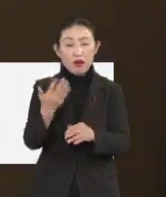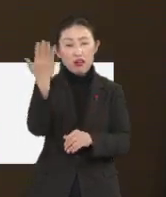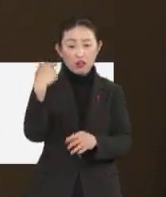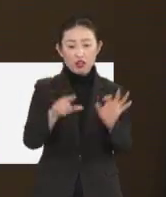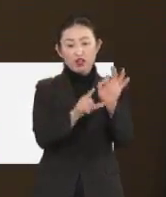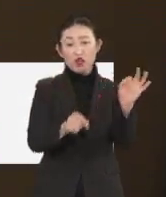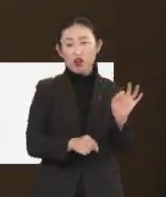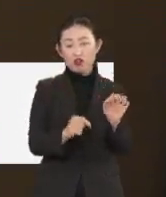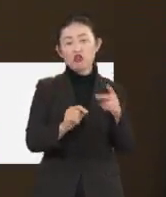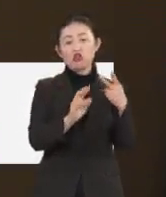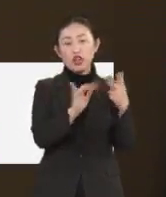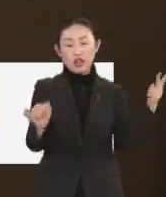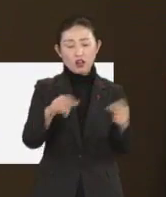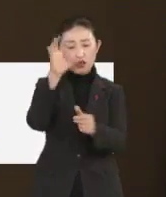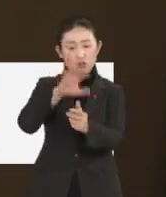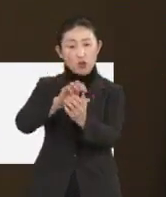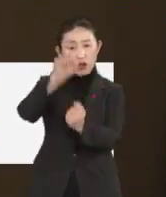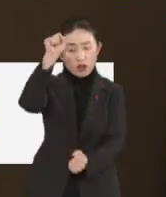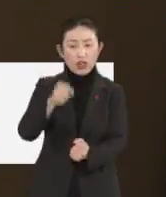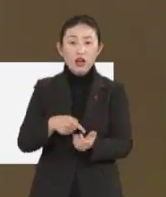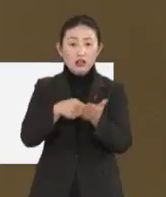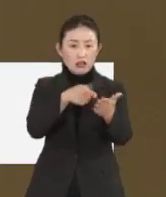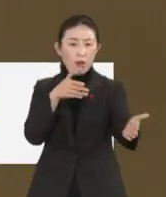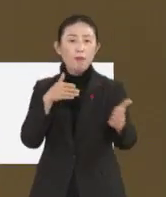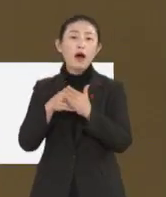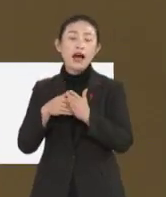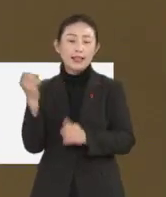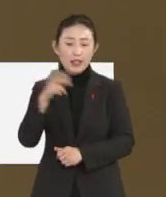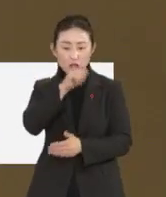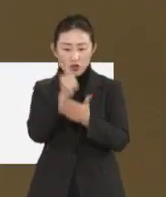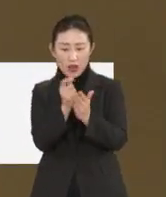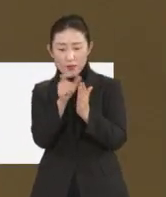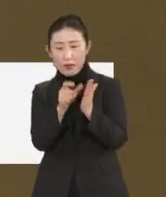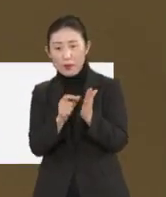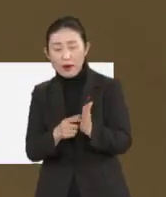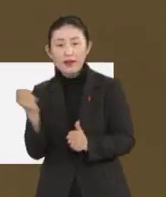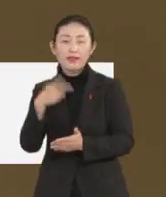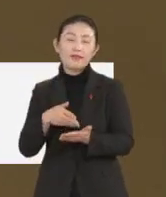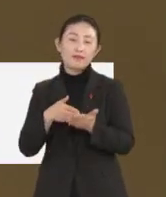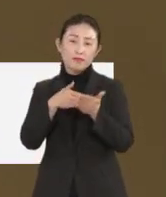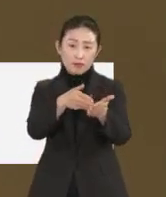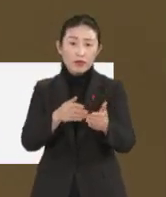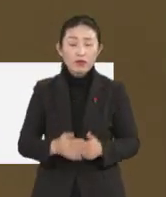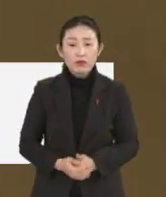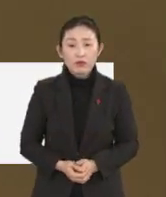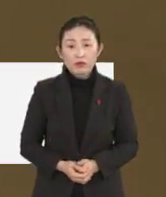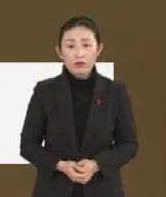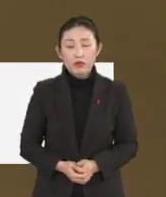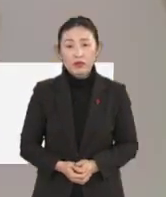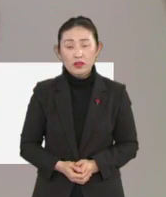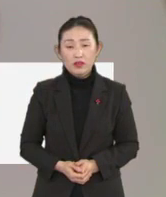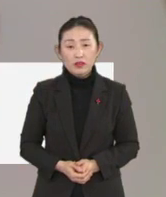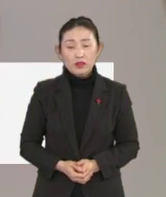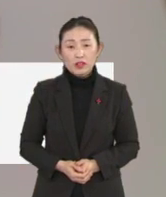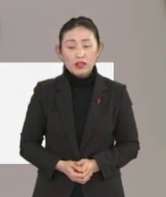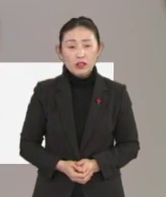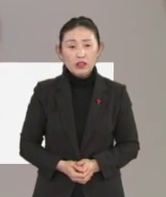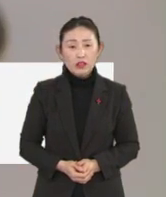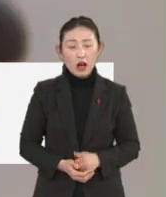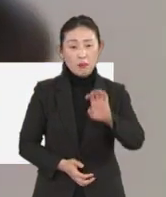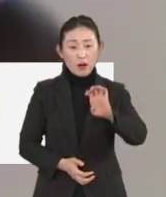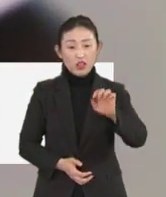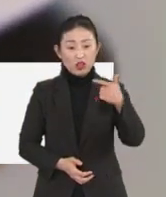이들 2명에 대한 구속영장의 기각되면서 보강수사 후 영장을 다시 신청했습니다이 사건과 관련해 경찰은